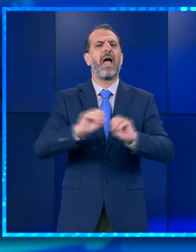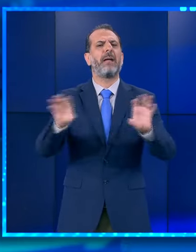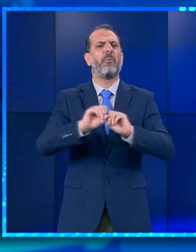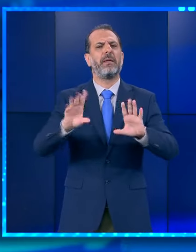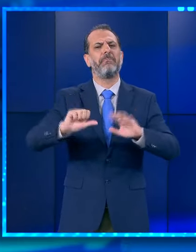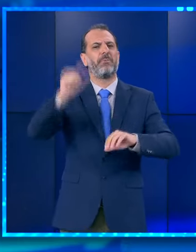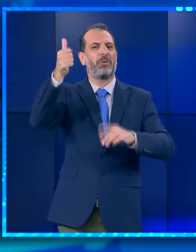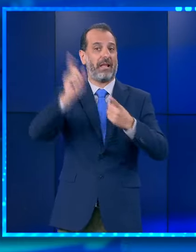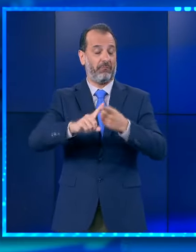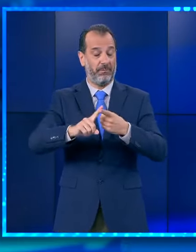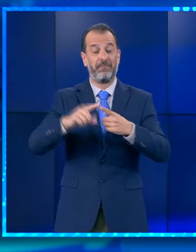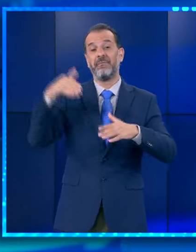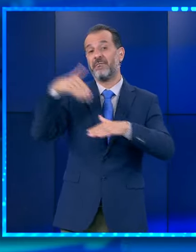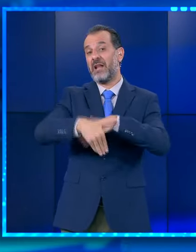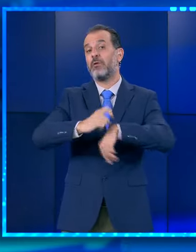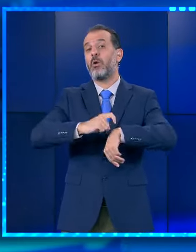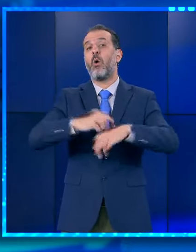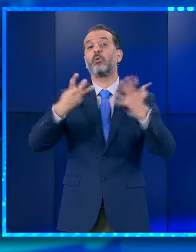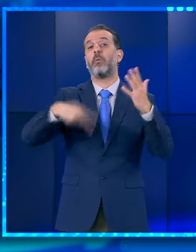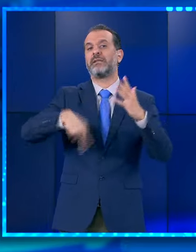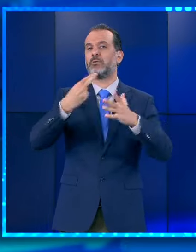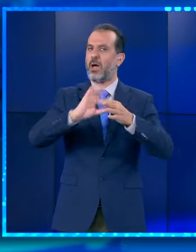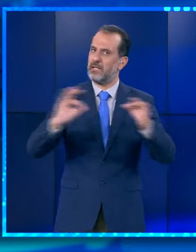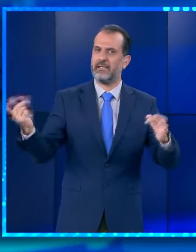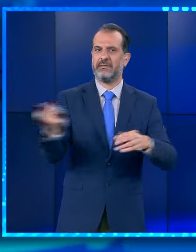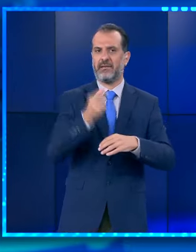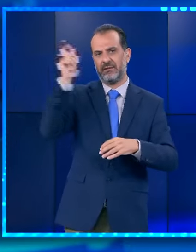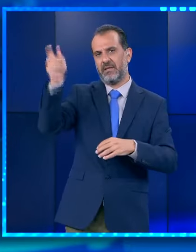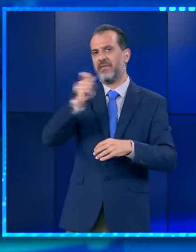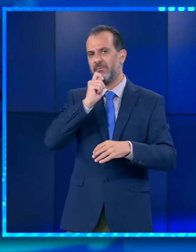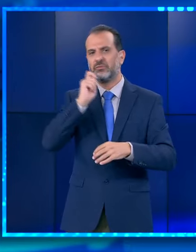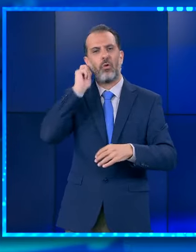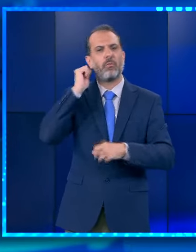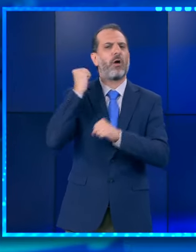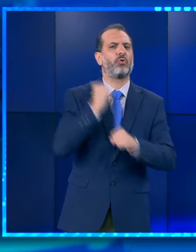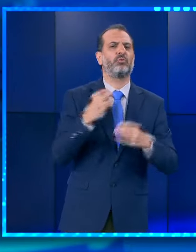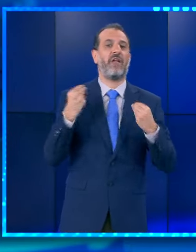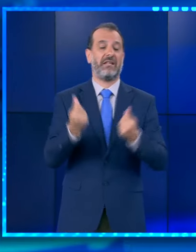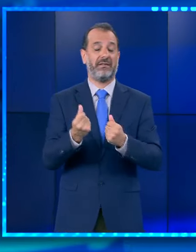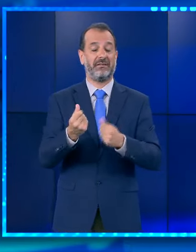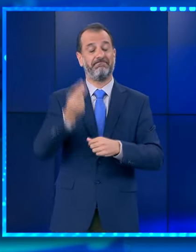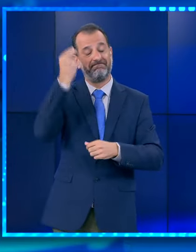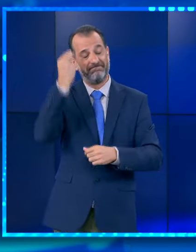First Dates. Αναλυτικά επικαιρότητα της ημέρας στο κεντρικό δελτίο ειδήσεων στις 8 παρατέταρτο με τον Γιώργο Ευγενίδη.